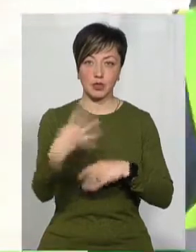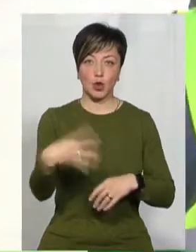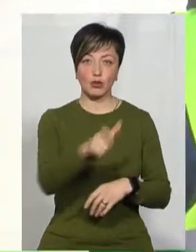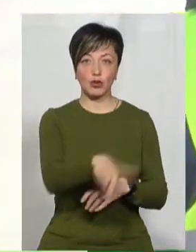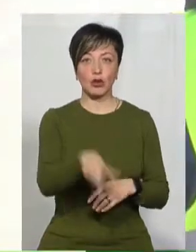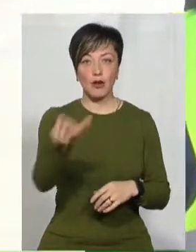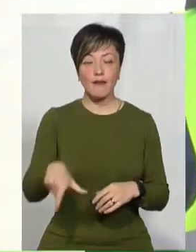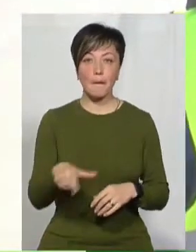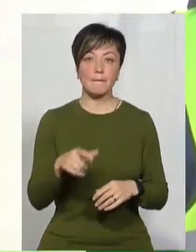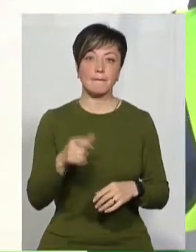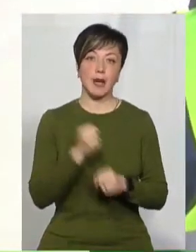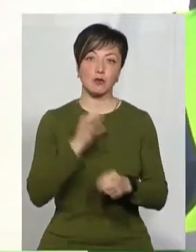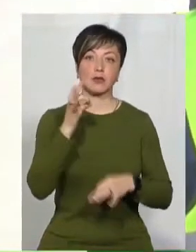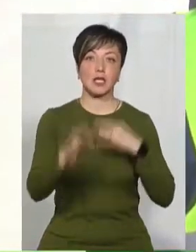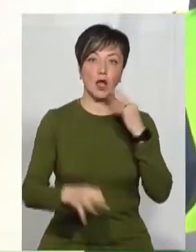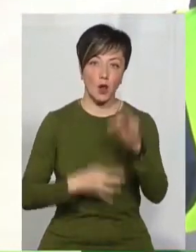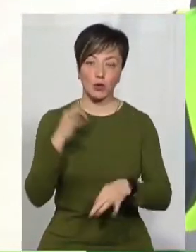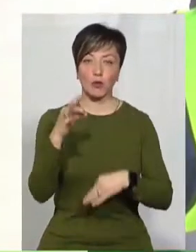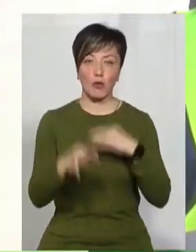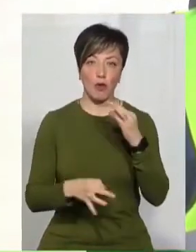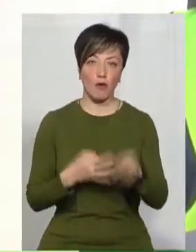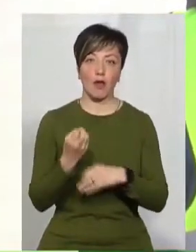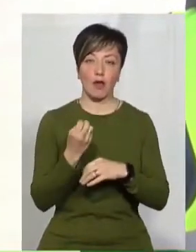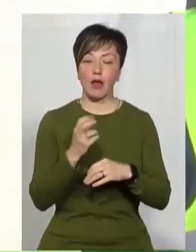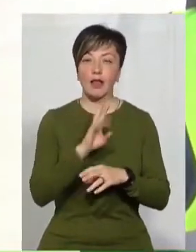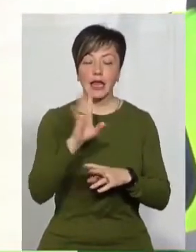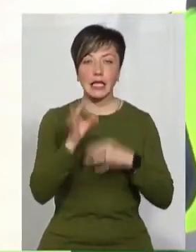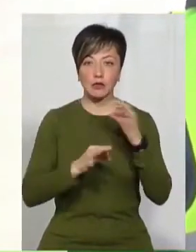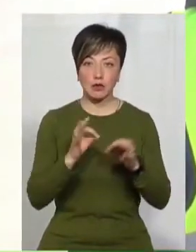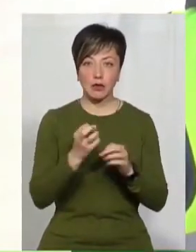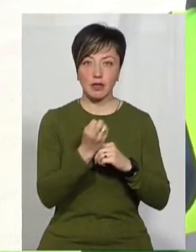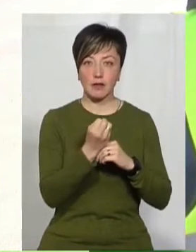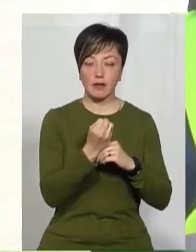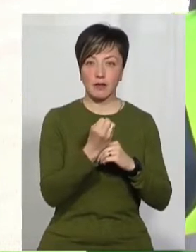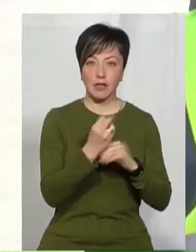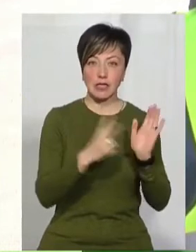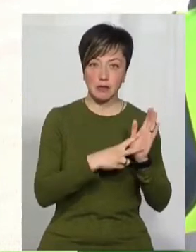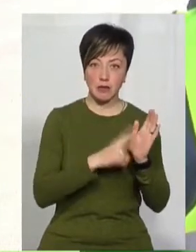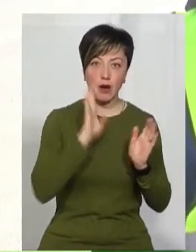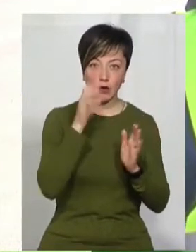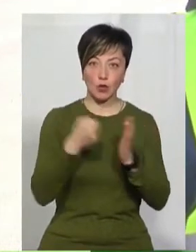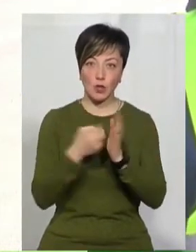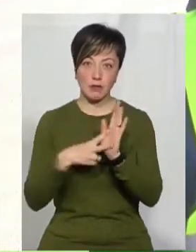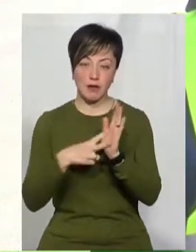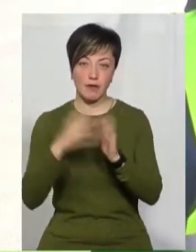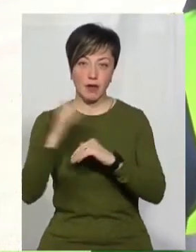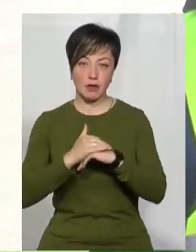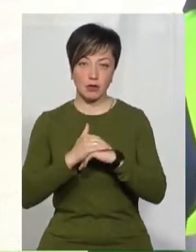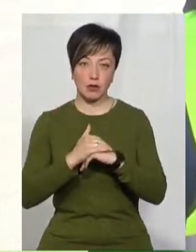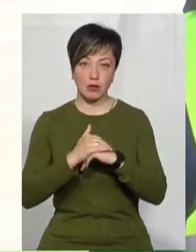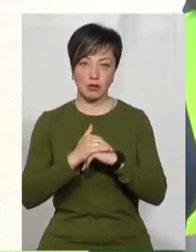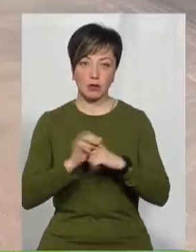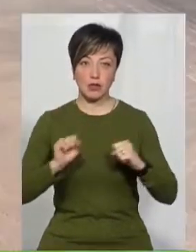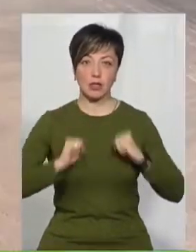чоловік. Працюємо не цілодобово, працюємо у нас 12-годинний день, з 7 до 7 вечора. Ну, стараємося